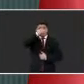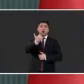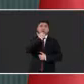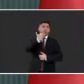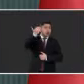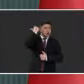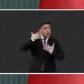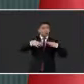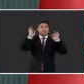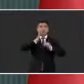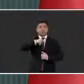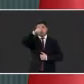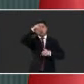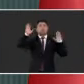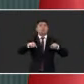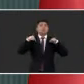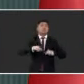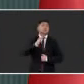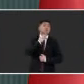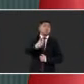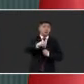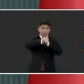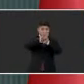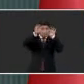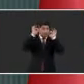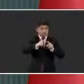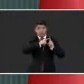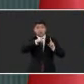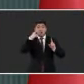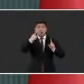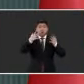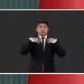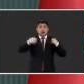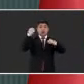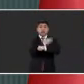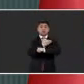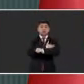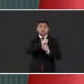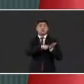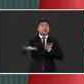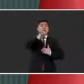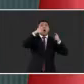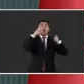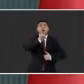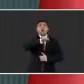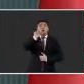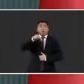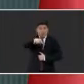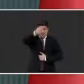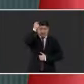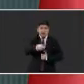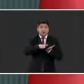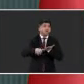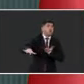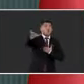var. Salgın döneminde sağlık hizmetleri başta olmak üzere tüm alanlarda bu gerçekleri hep